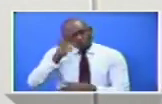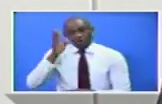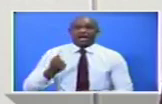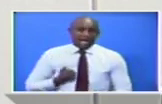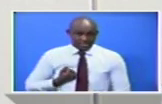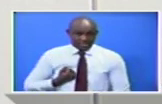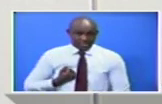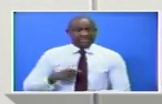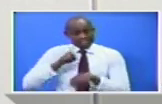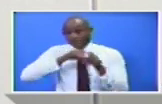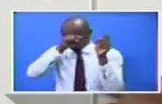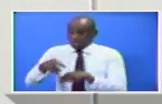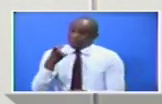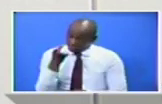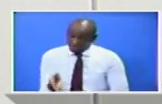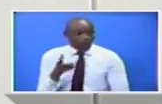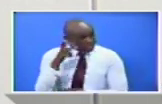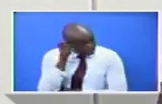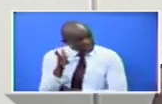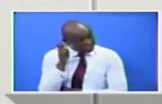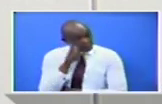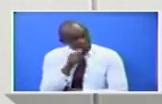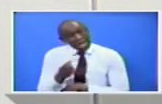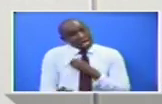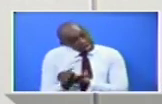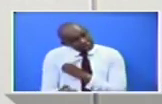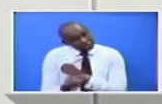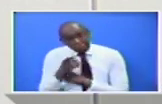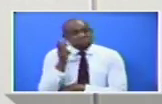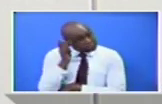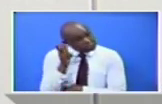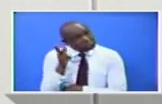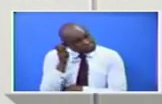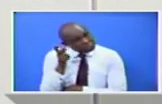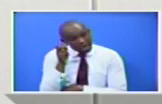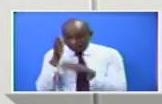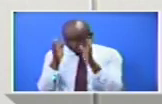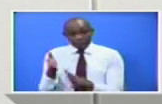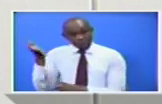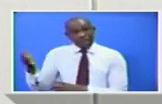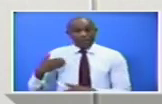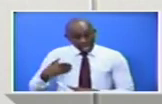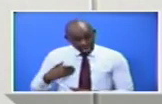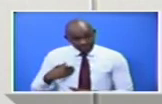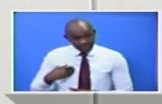kinandanda. Unapokuja pale kwetu tutakusikiza vizuri, tutakuelekeza kwa yule Industrial Relations officer